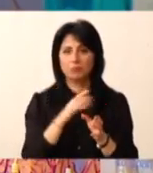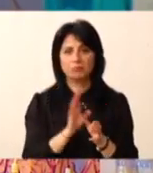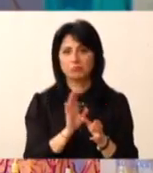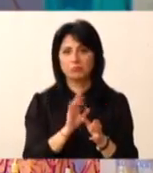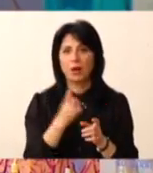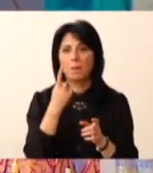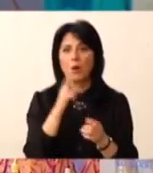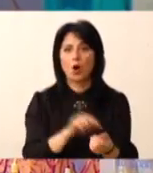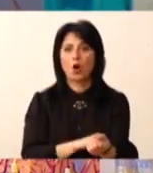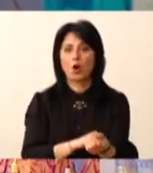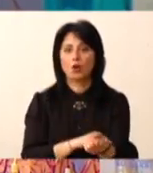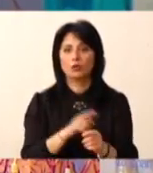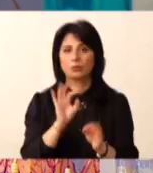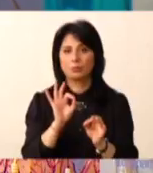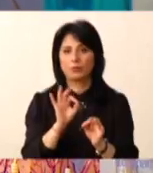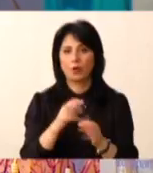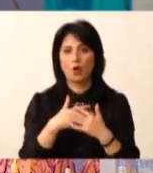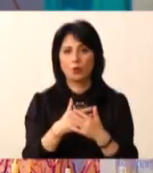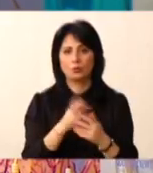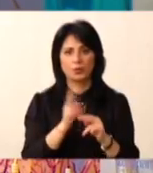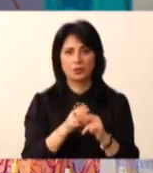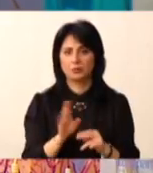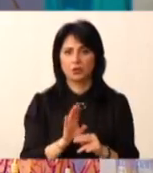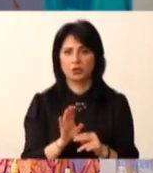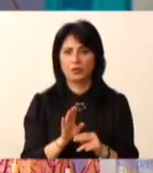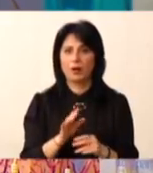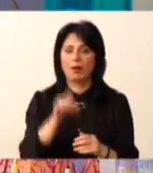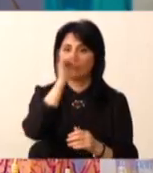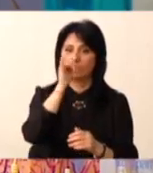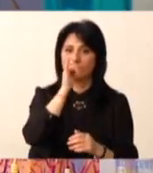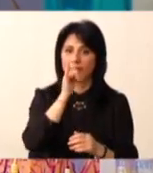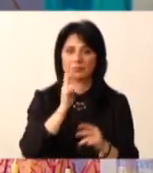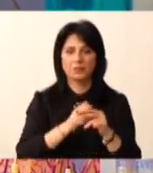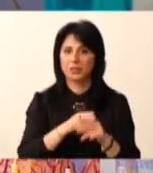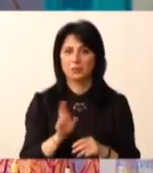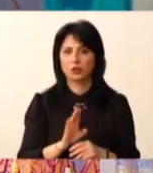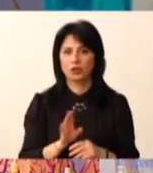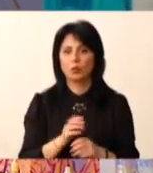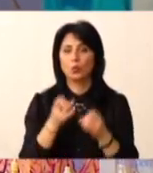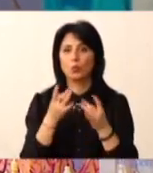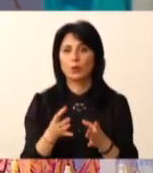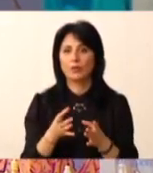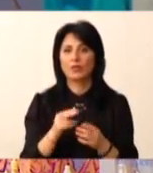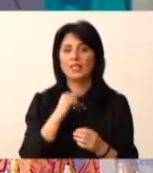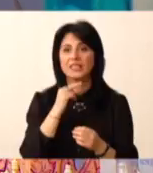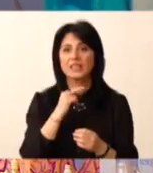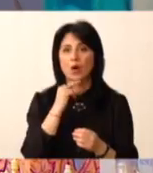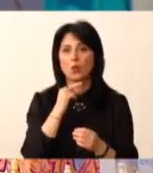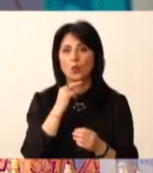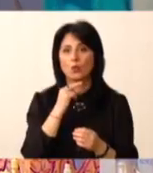მხოლოდ ანტისხეულების არსებობა არ არის ორსულობის, არ დადგომის ან ორსულობის შეწყვეტის მიზეზი. უბრალოდ